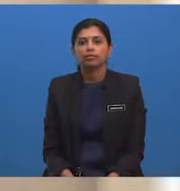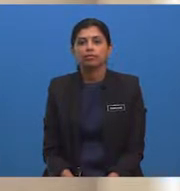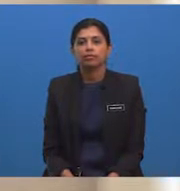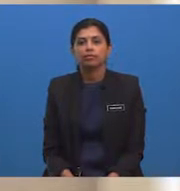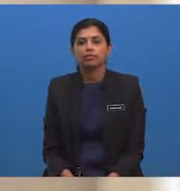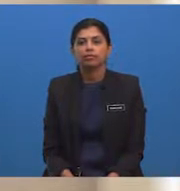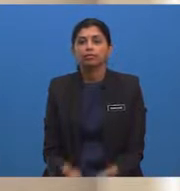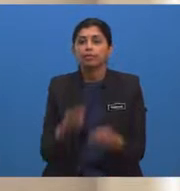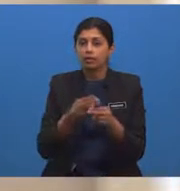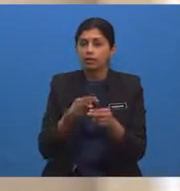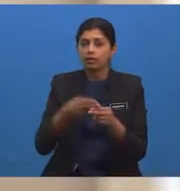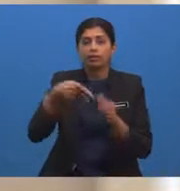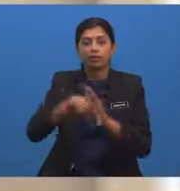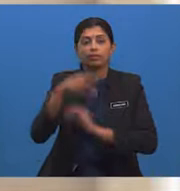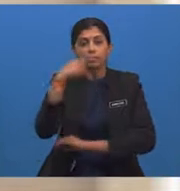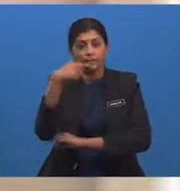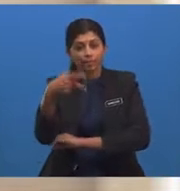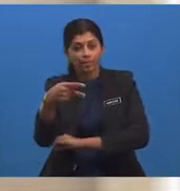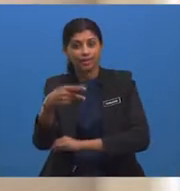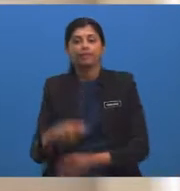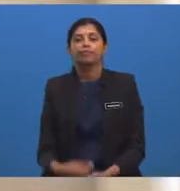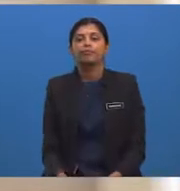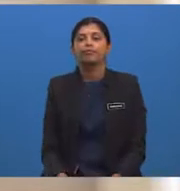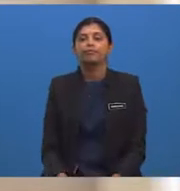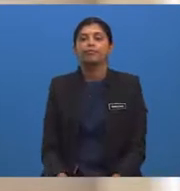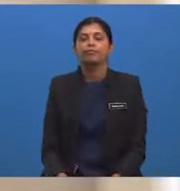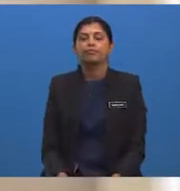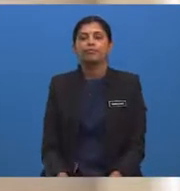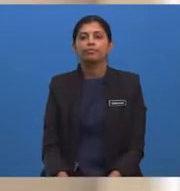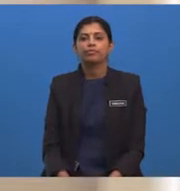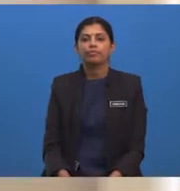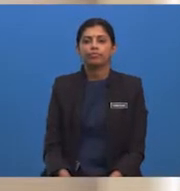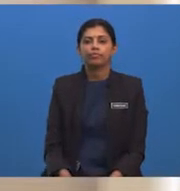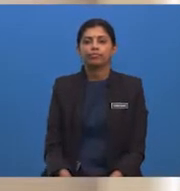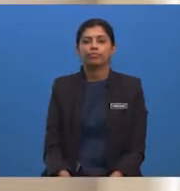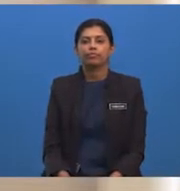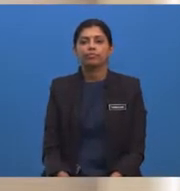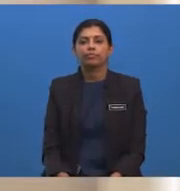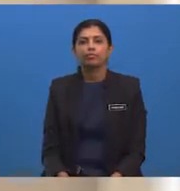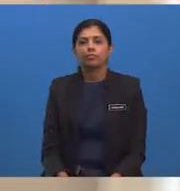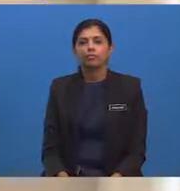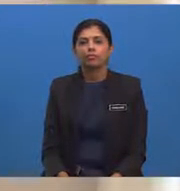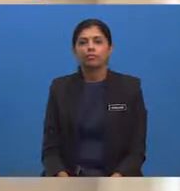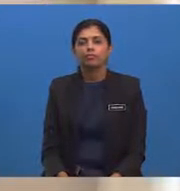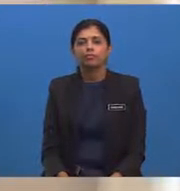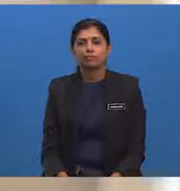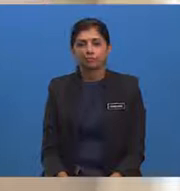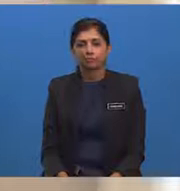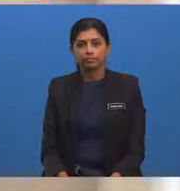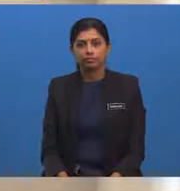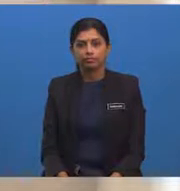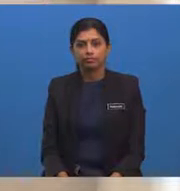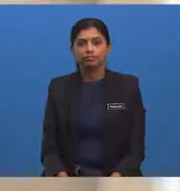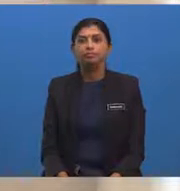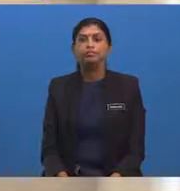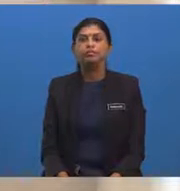terakhir dalam sistem pemerintahan beraja, Kerajaan Alam Melayu. Keunikan warisan Kerajaan Alam Melayu